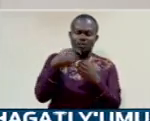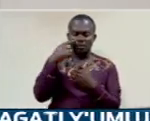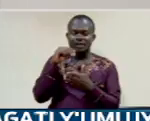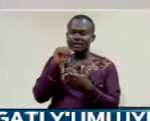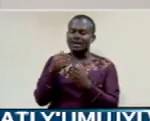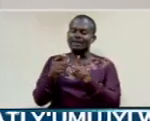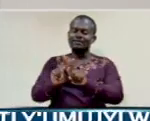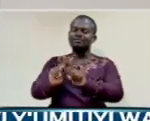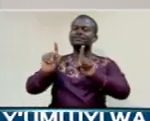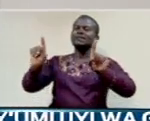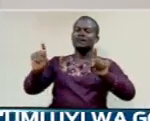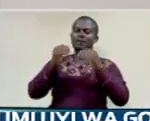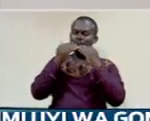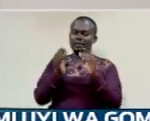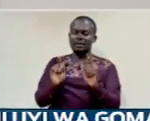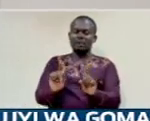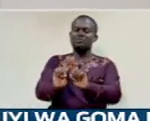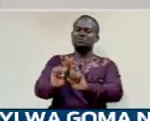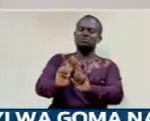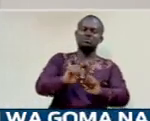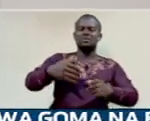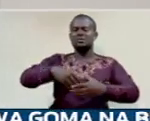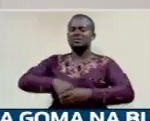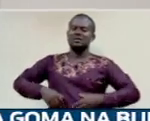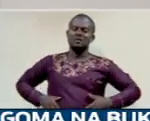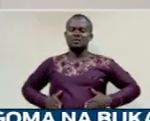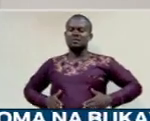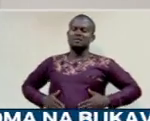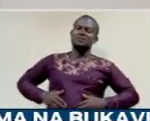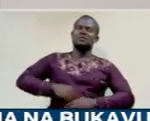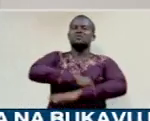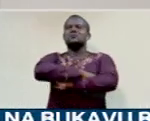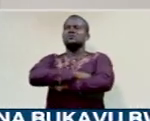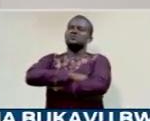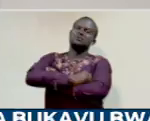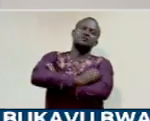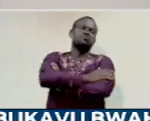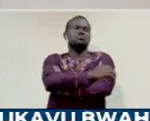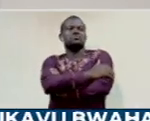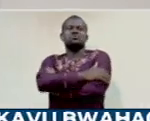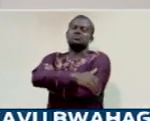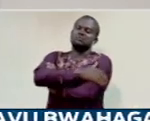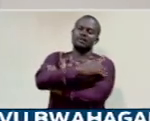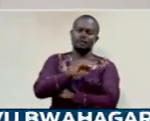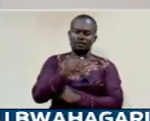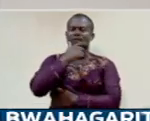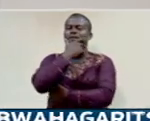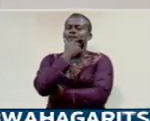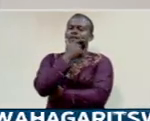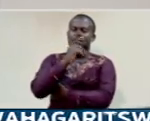na ya ntera ugasanga basohotse bifashe mu mifuka nkaho nta kibazo gihari tugiye ngo tubahe ubutumwa rero